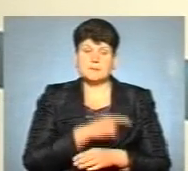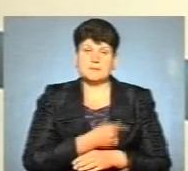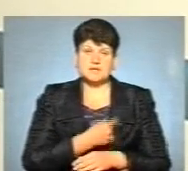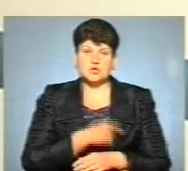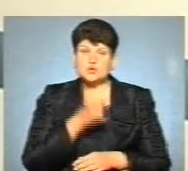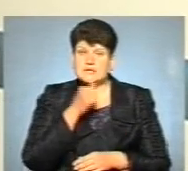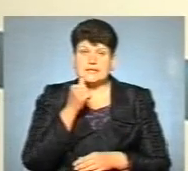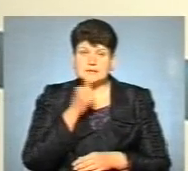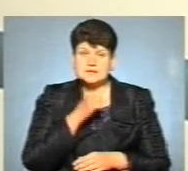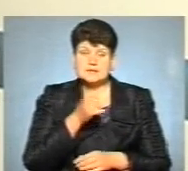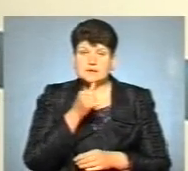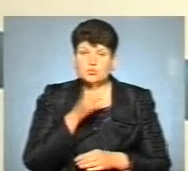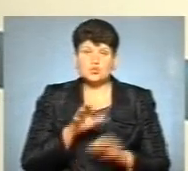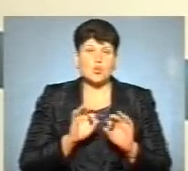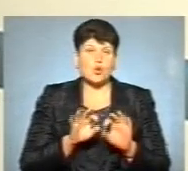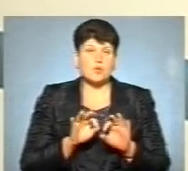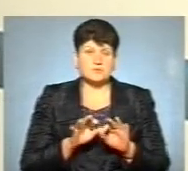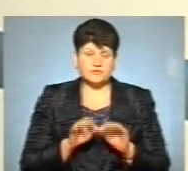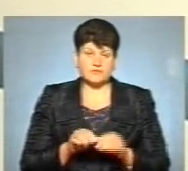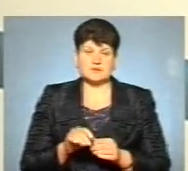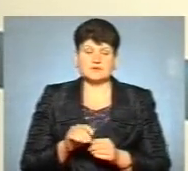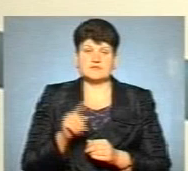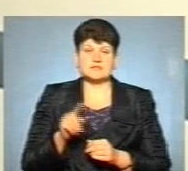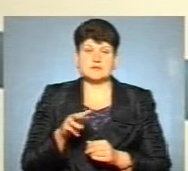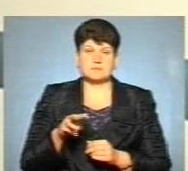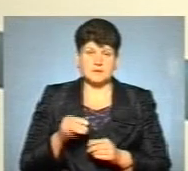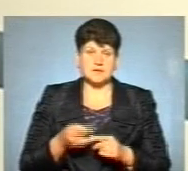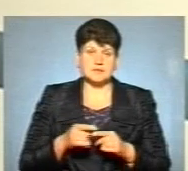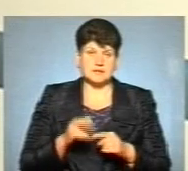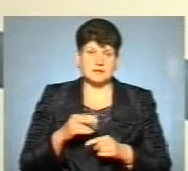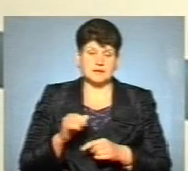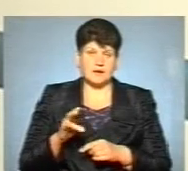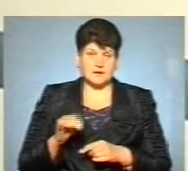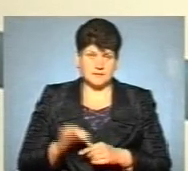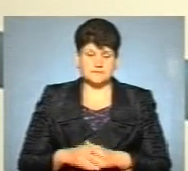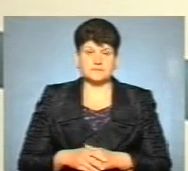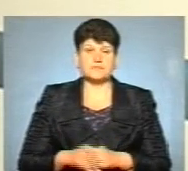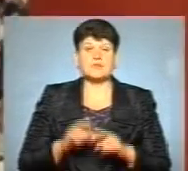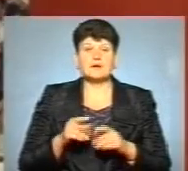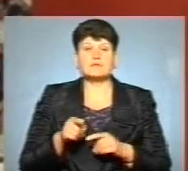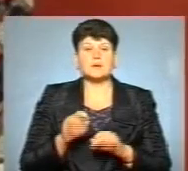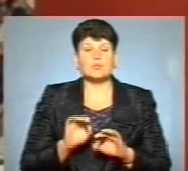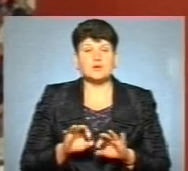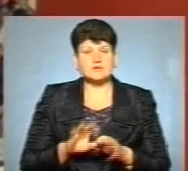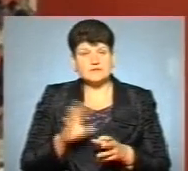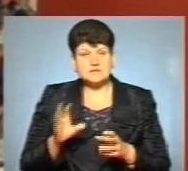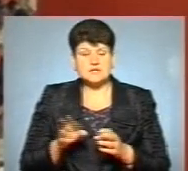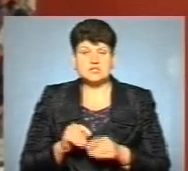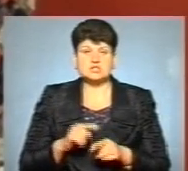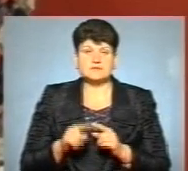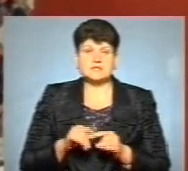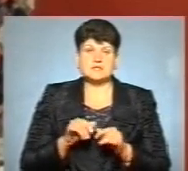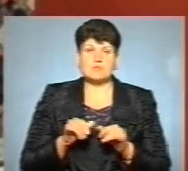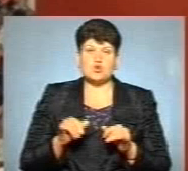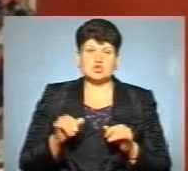Я не можу коментувати в засобах масової інформації саме такі дані. Як ви пояснюєте взагалі швидкість поширення